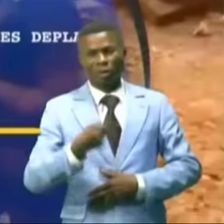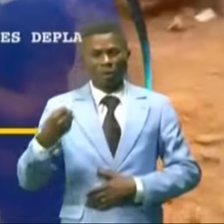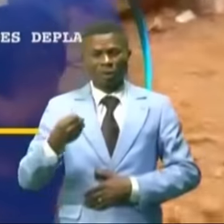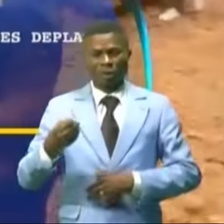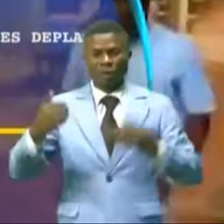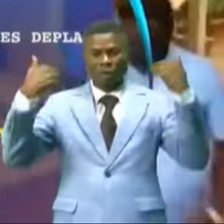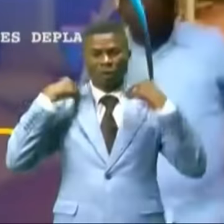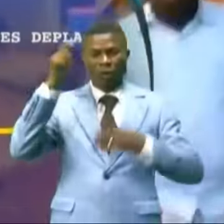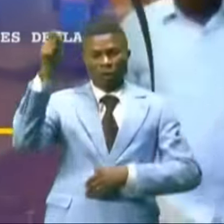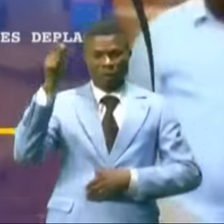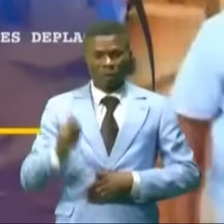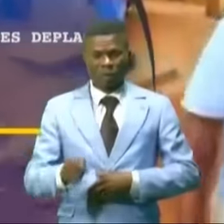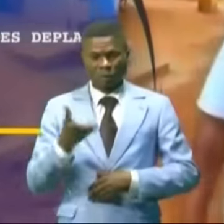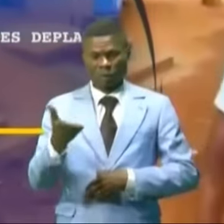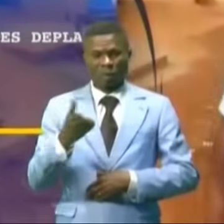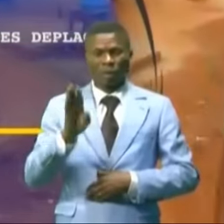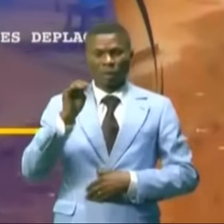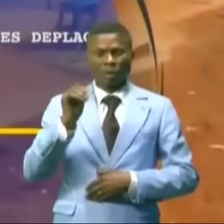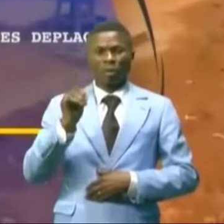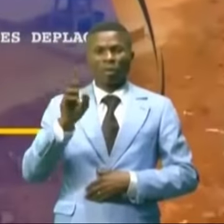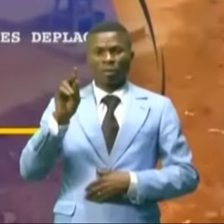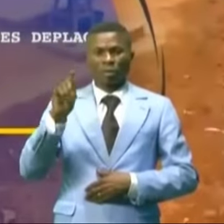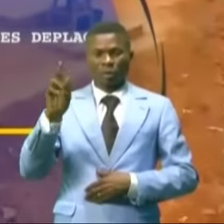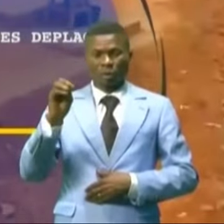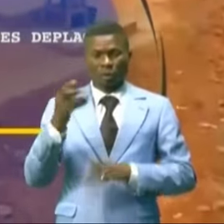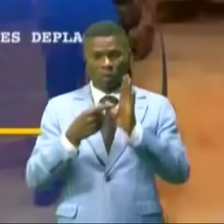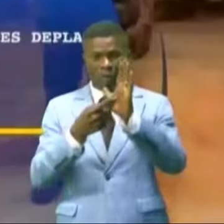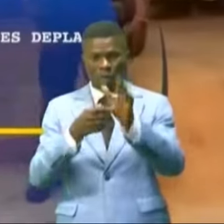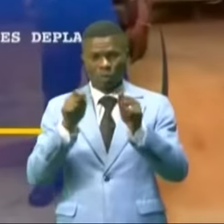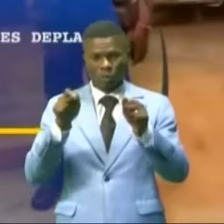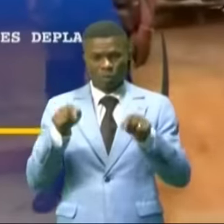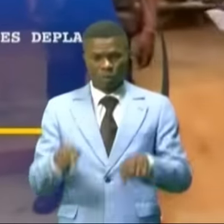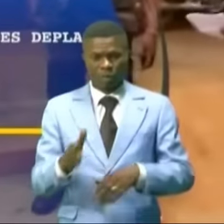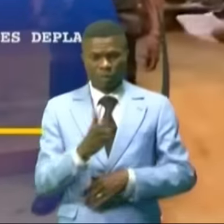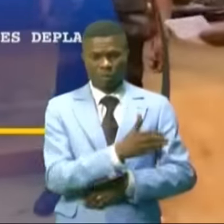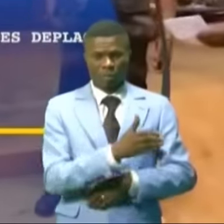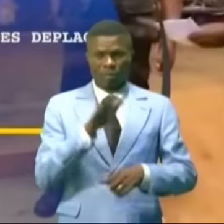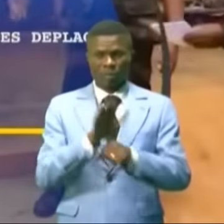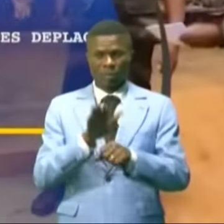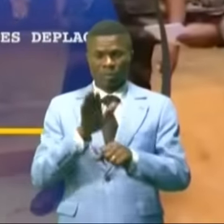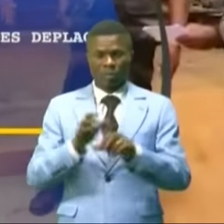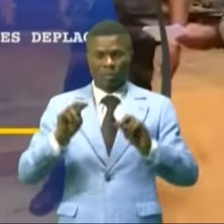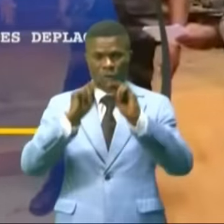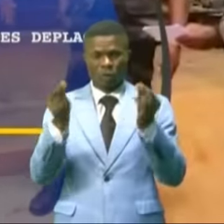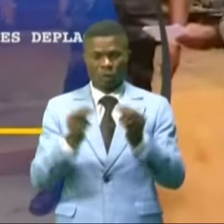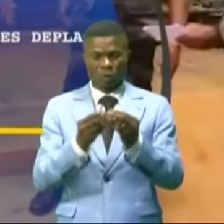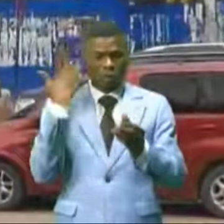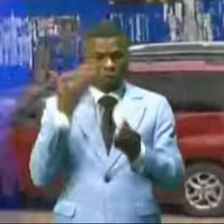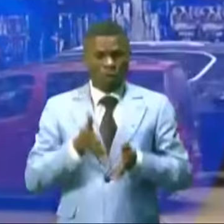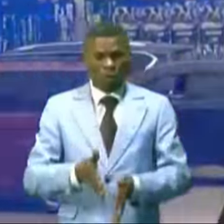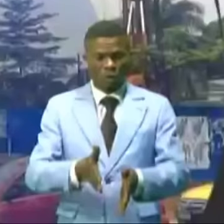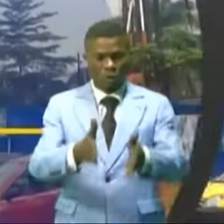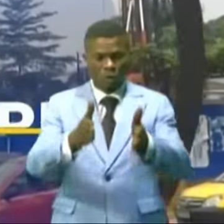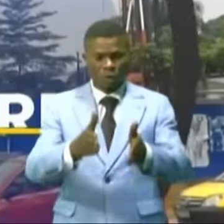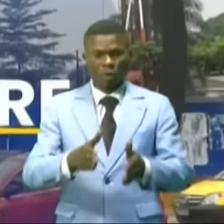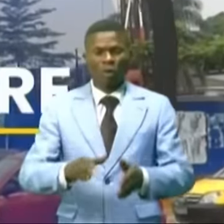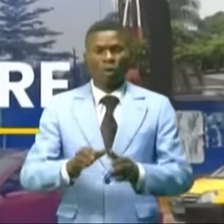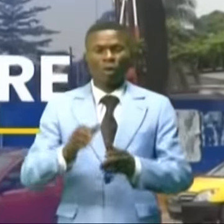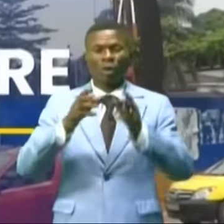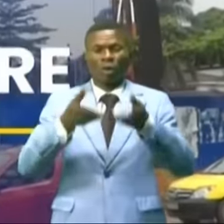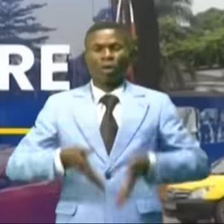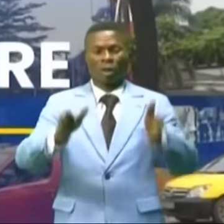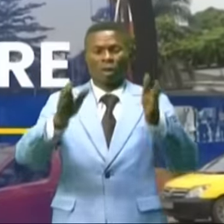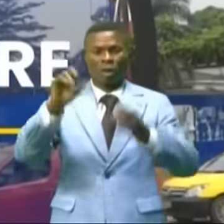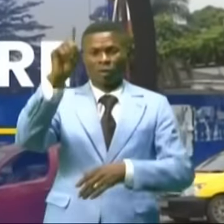l'auditorat militaire de garnison de Boutembo, à suivre dans ce journal. Une grande conduite d'eau au croisement du boulevard du 30 juin et de